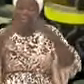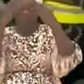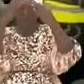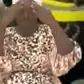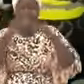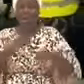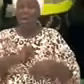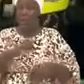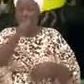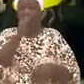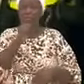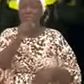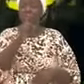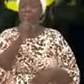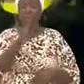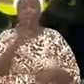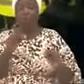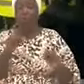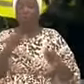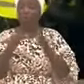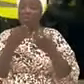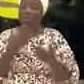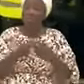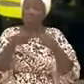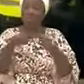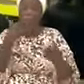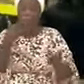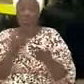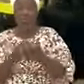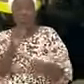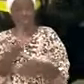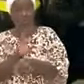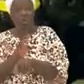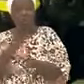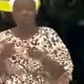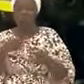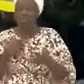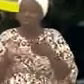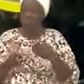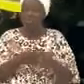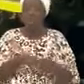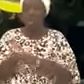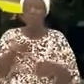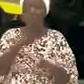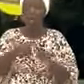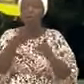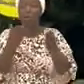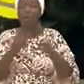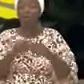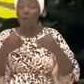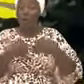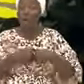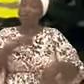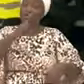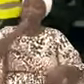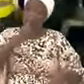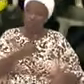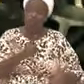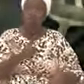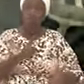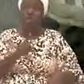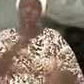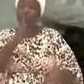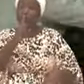tu allais dans une bonne église avant mais tu veux avoir une espèce